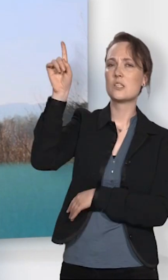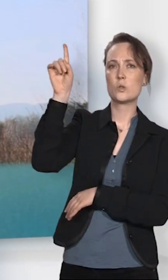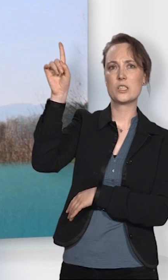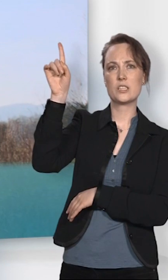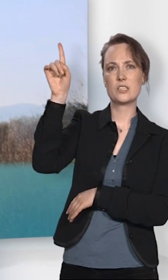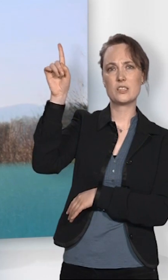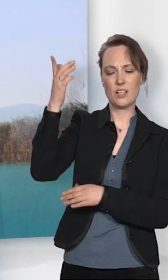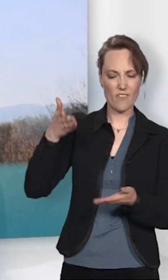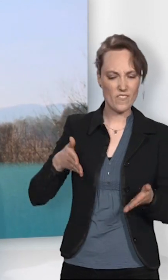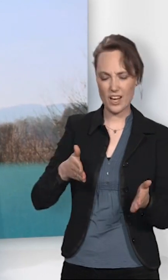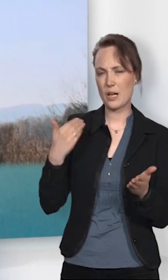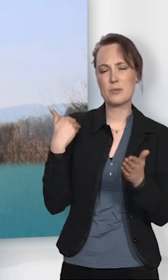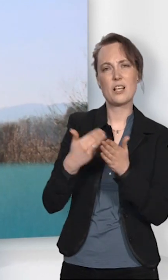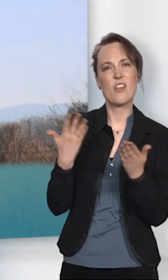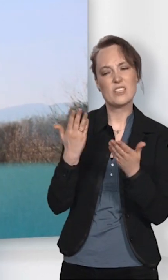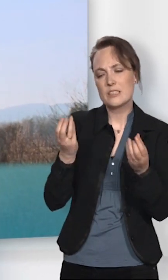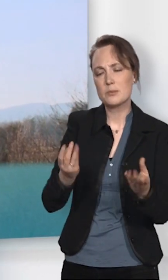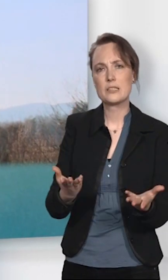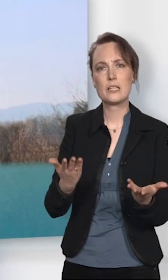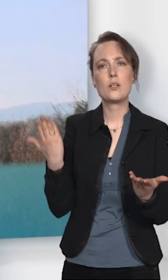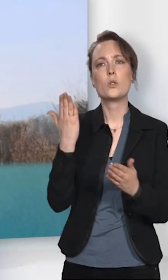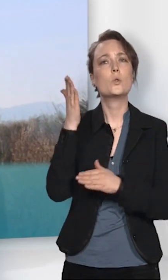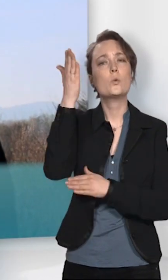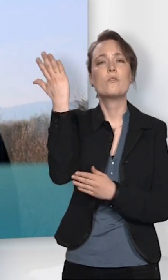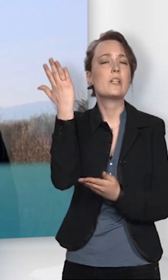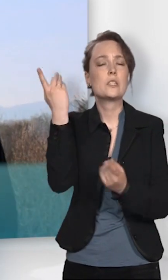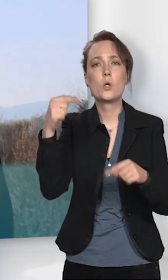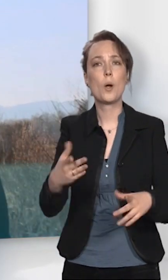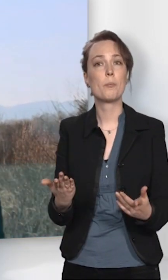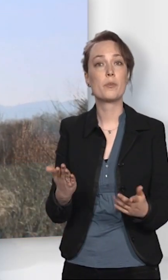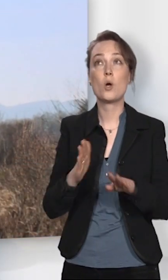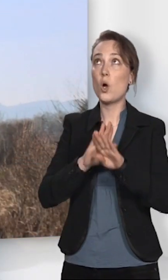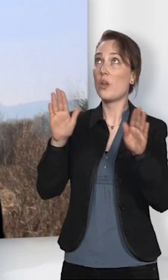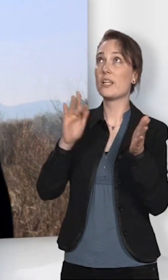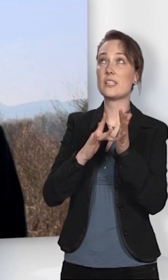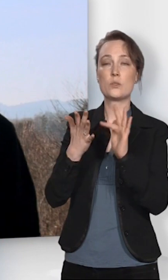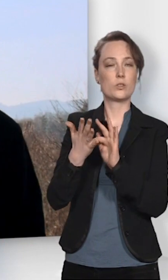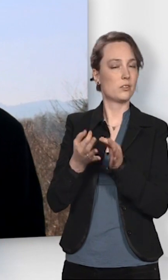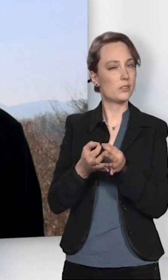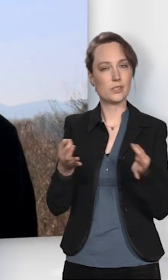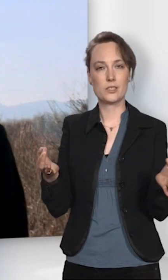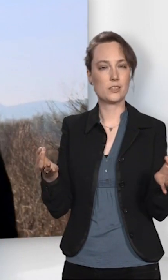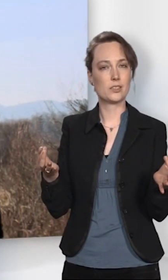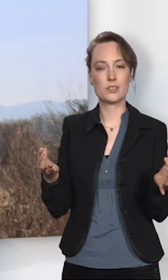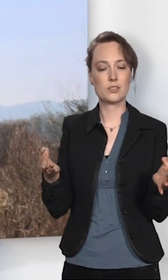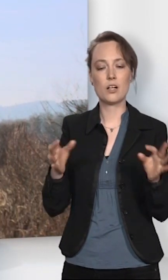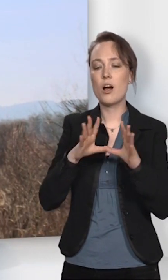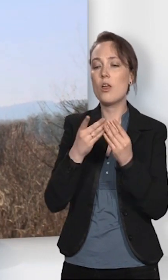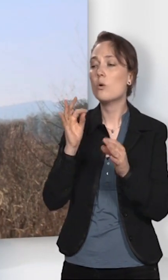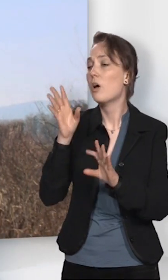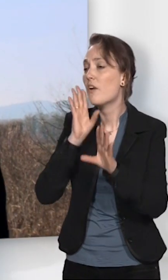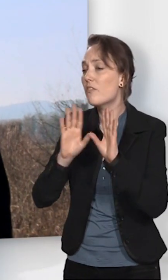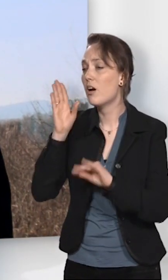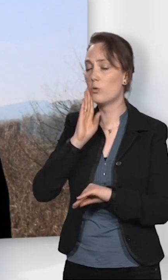all dem, was auf dem Weg bisher geschehen ist oder in Zukunft geschehen wird, geschieht ohne Christus. Alle guten und schlechten Wegerfahrungen,